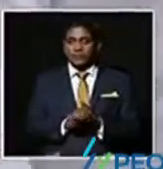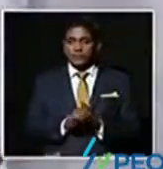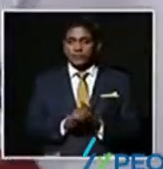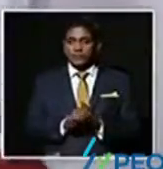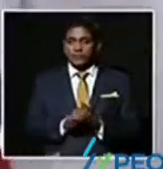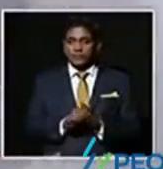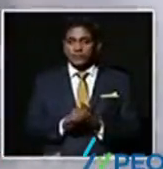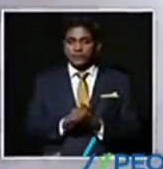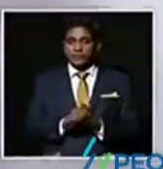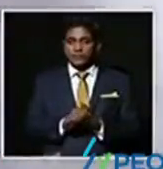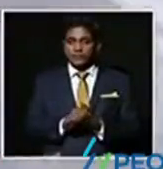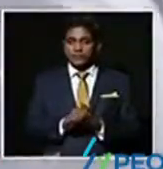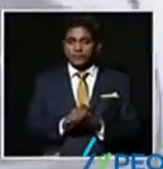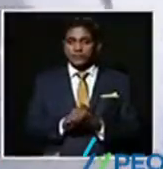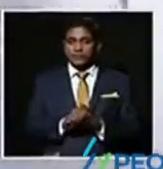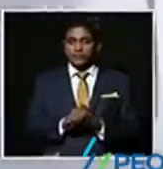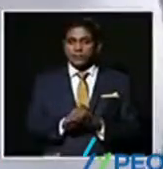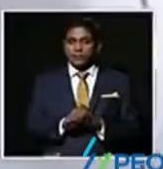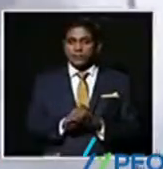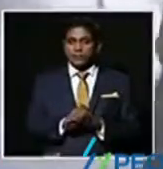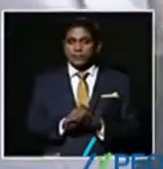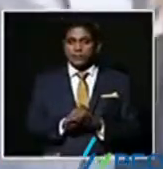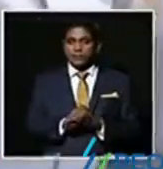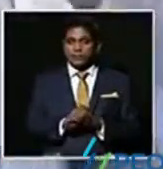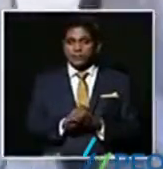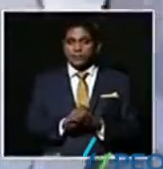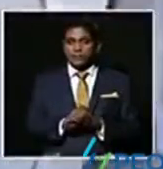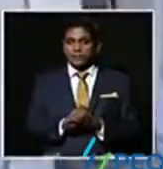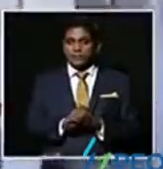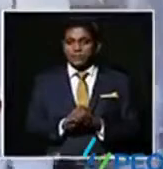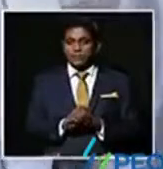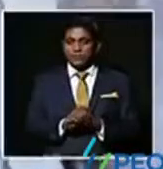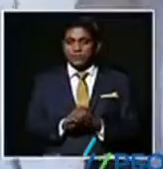අයියෝ ඒක තමයි අපි කරා.